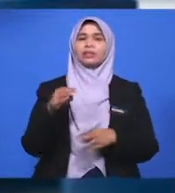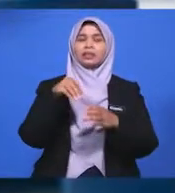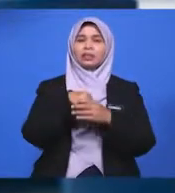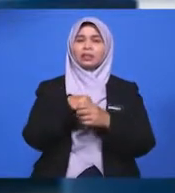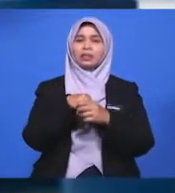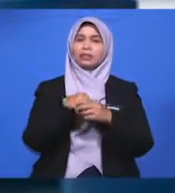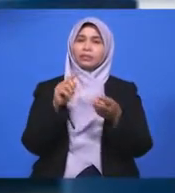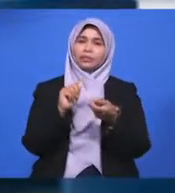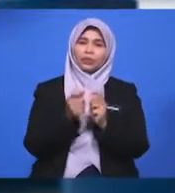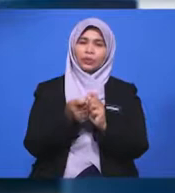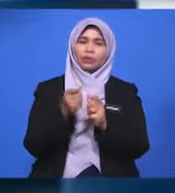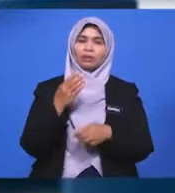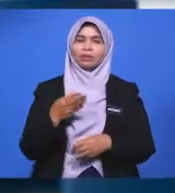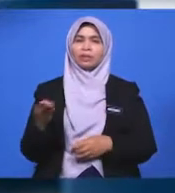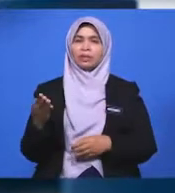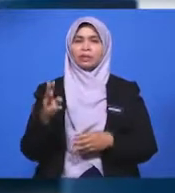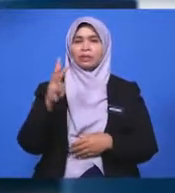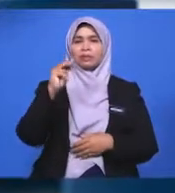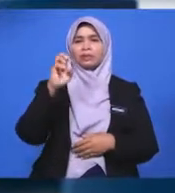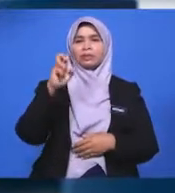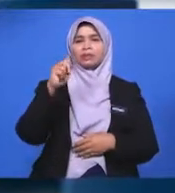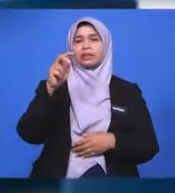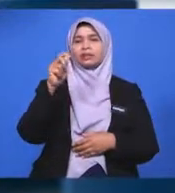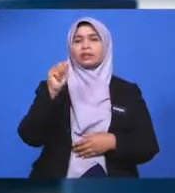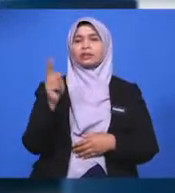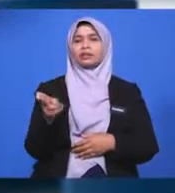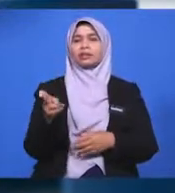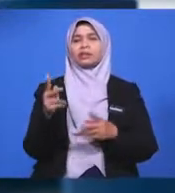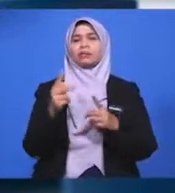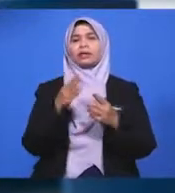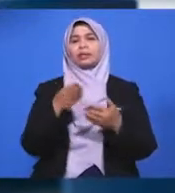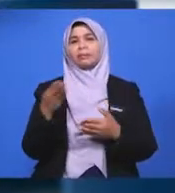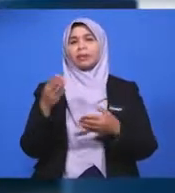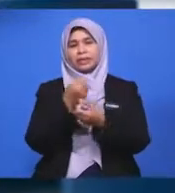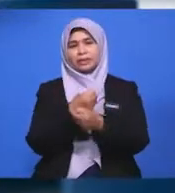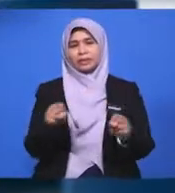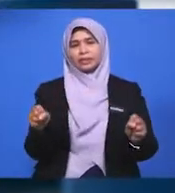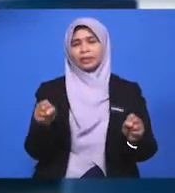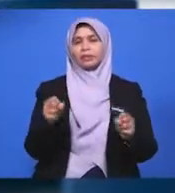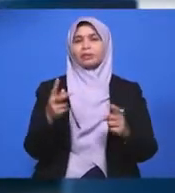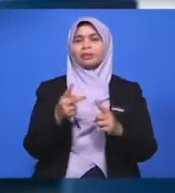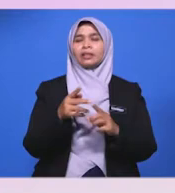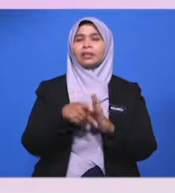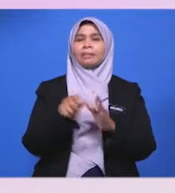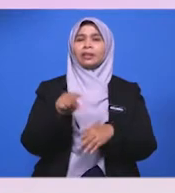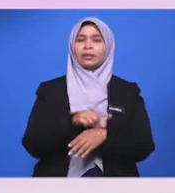dalam menukarkan bahan mentah kepada barangan siap kepada